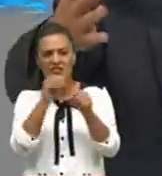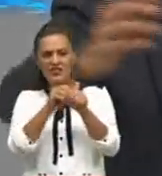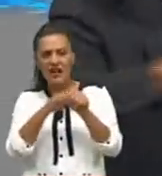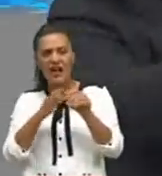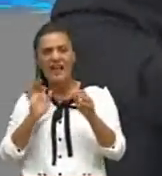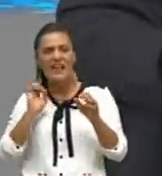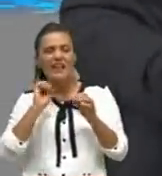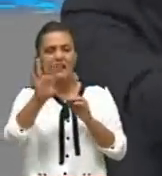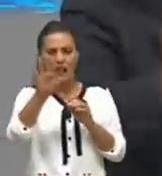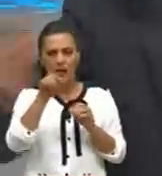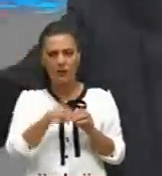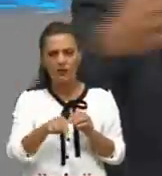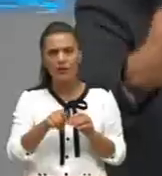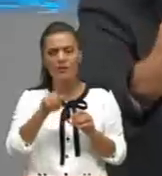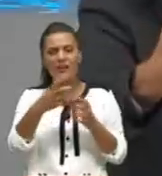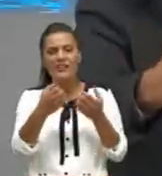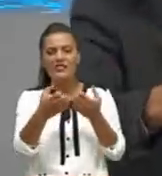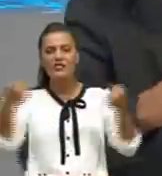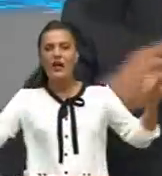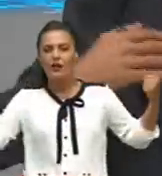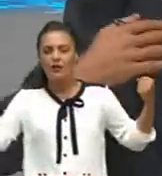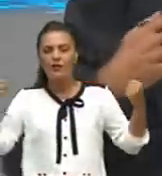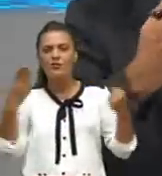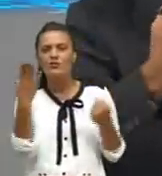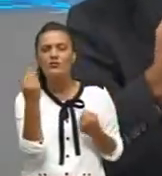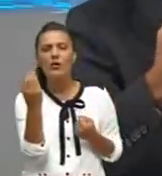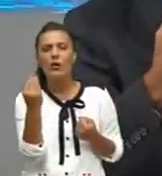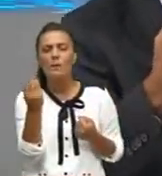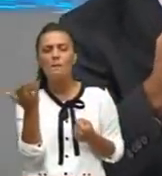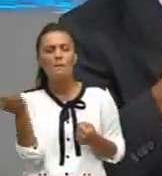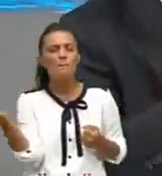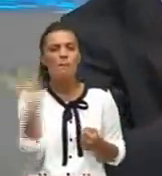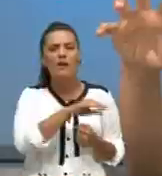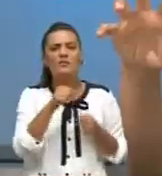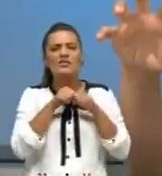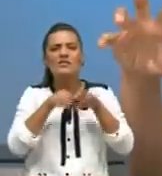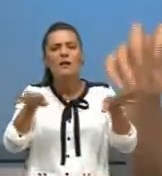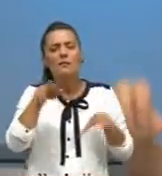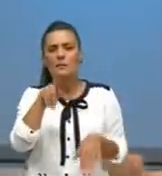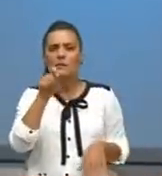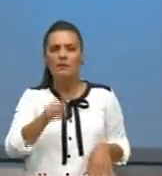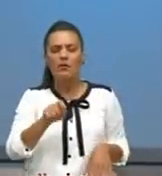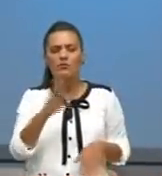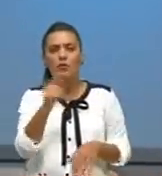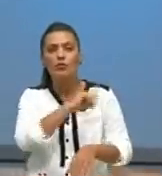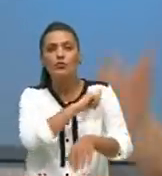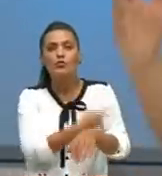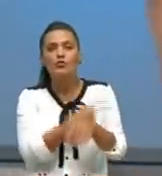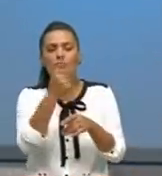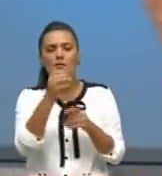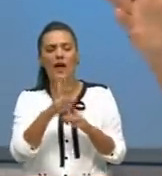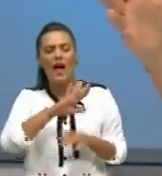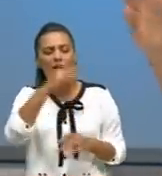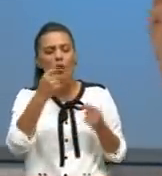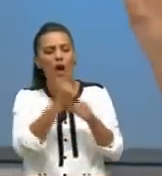itekliyor. Hı hı. Şunlar çekiyor. Çekiyor. Çok bambaşka fonksiyonlar güçlü var. Güçlü bir şey elde ediliyor. Ha, her böylece.